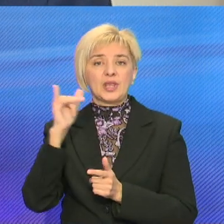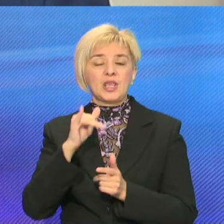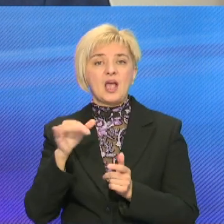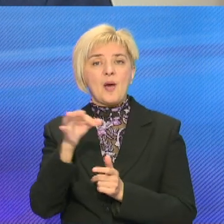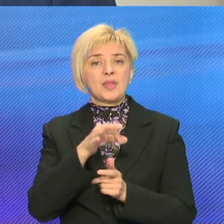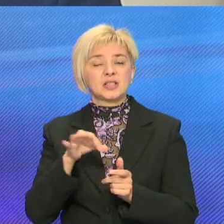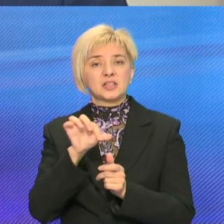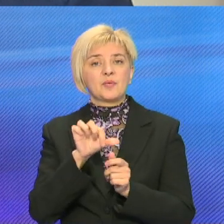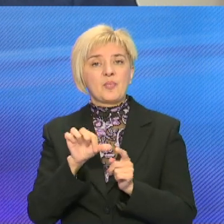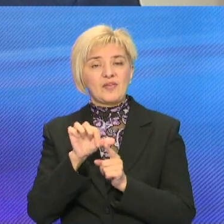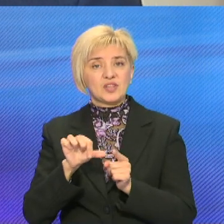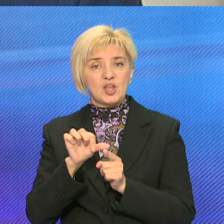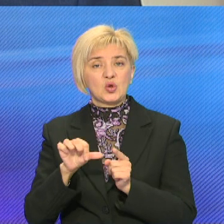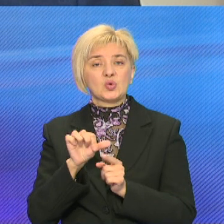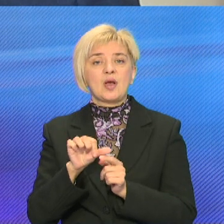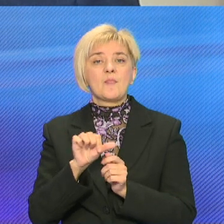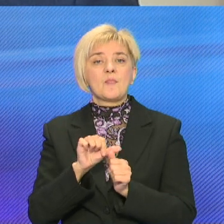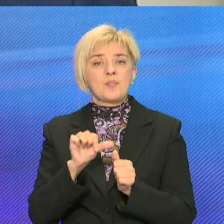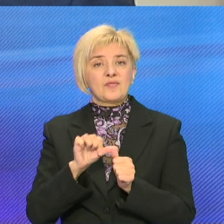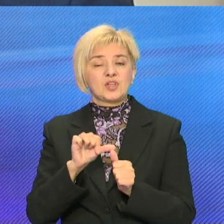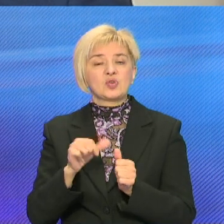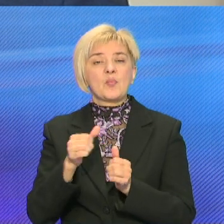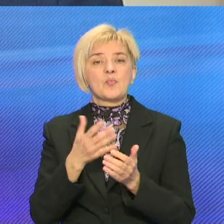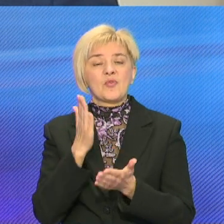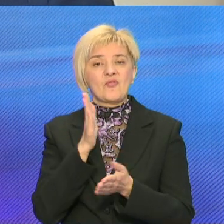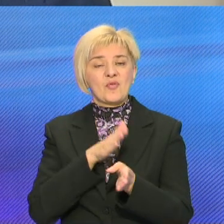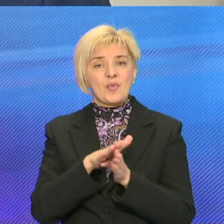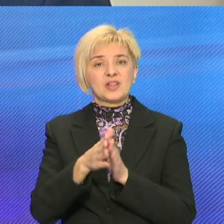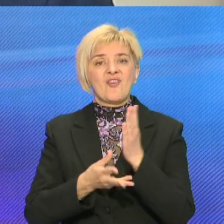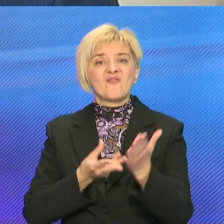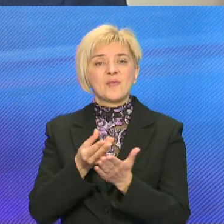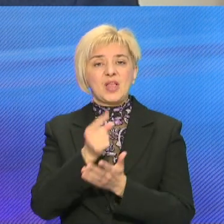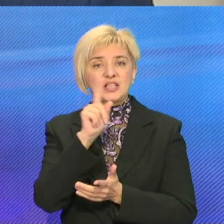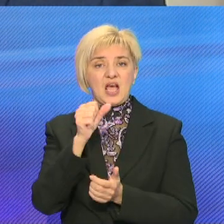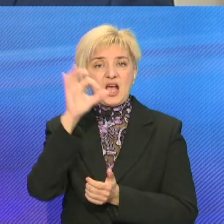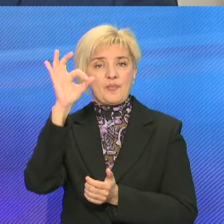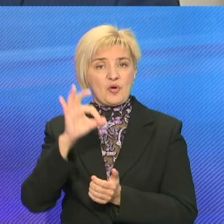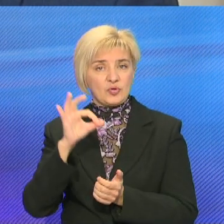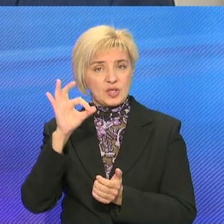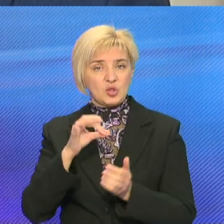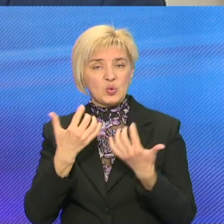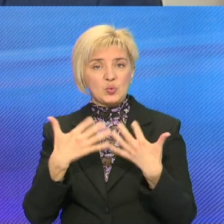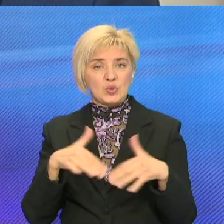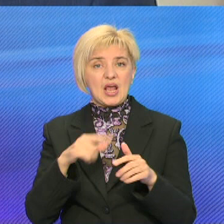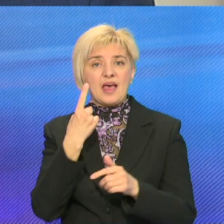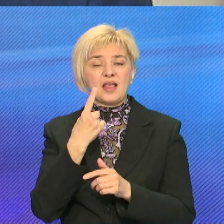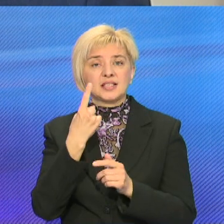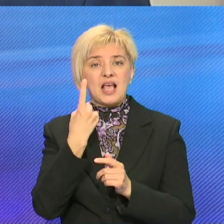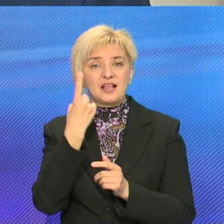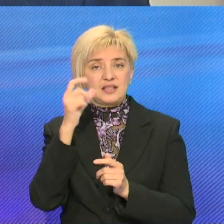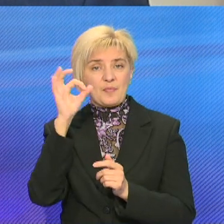союзом нанимателей производятся выплаты. За каждый процент утраты трудоспособности одна среднемесячная заработная